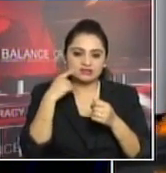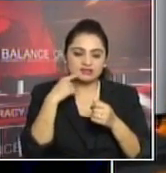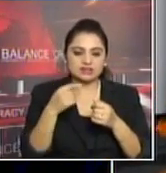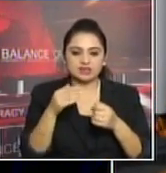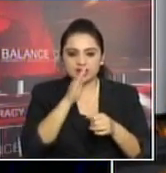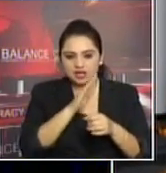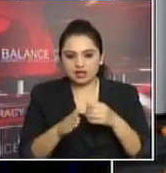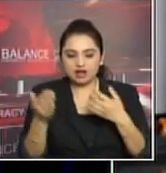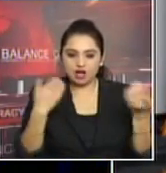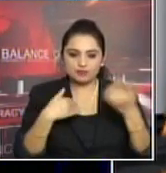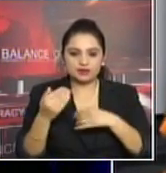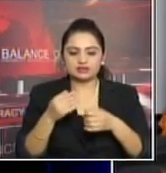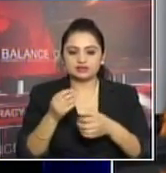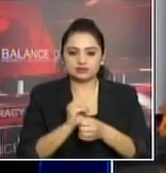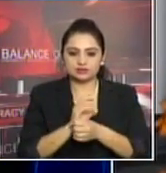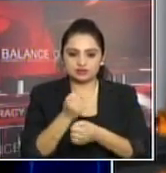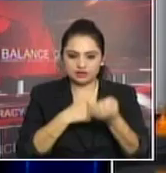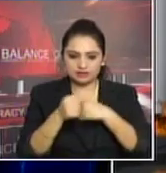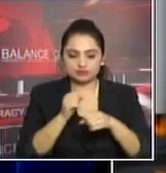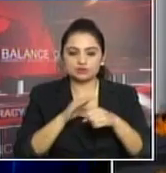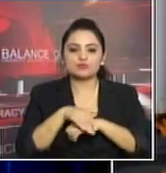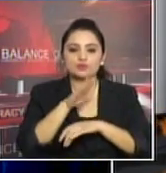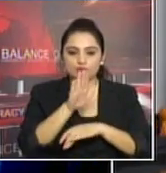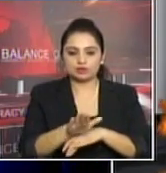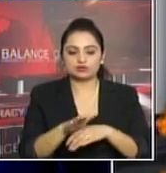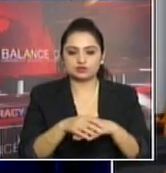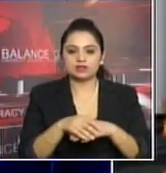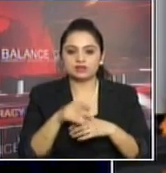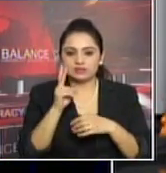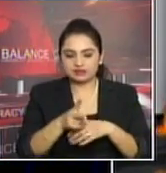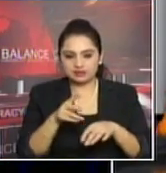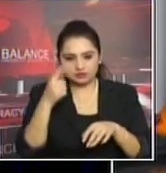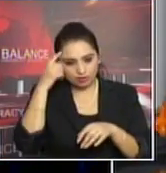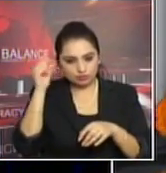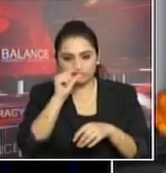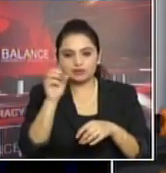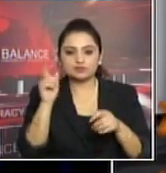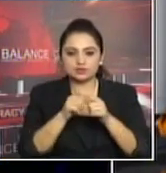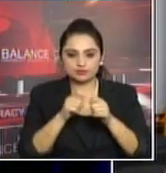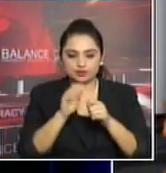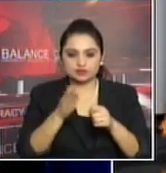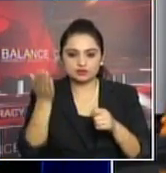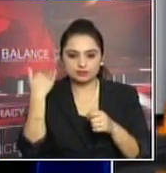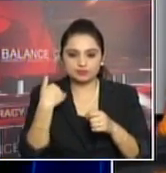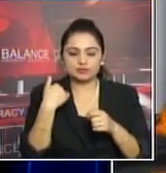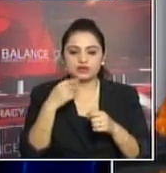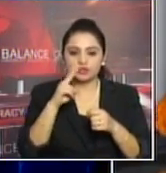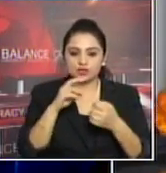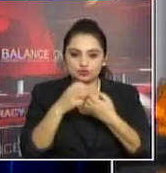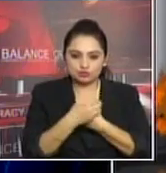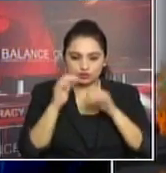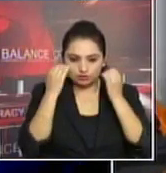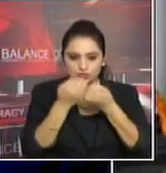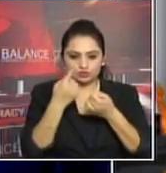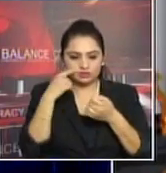छ। बढ्दो सीमा वारपार अपराध दुवै देशका लागि निकै ठूलो टाउको दुखाइको विषय भएको छ। विगतमा दुवै देशका सुरक्षादेखि